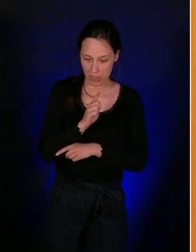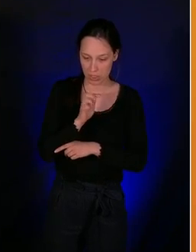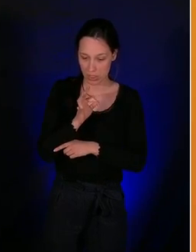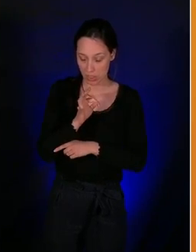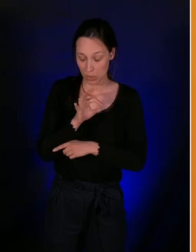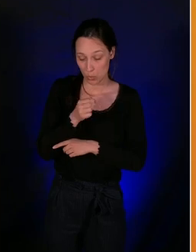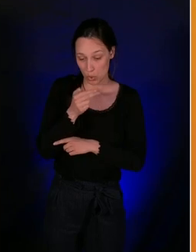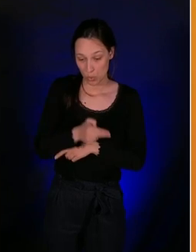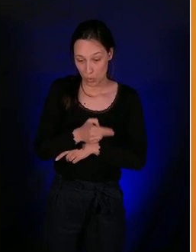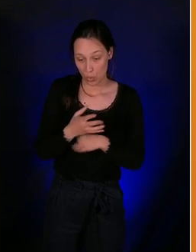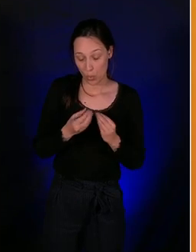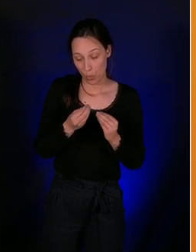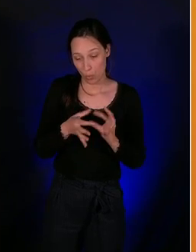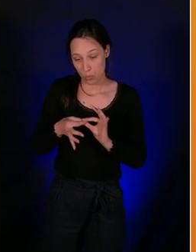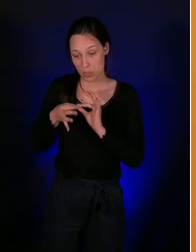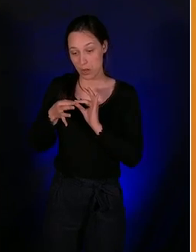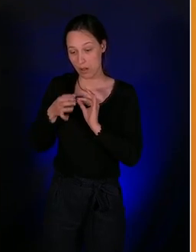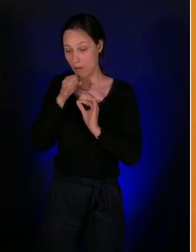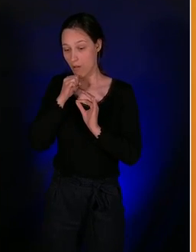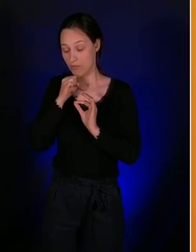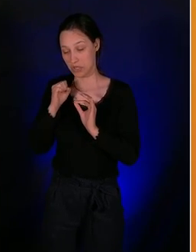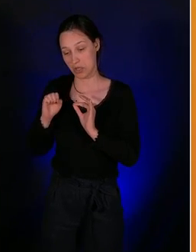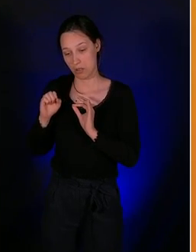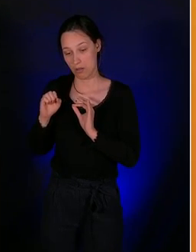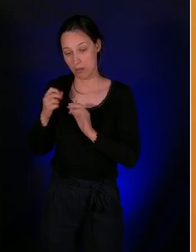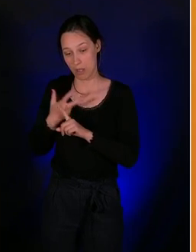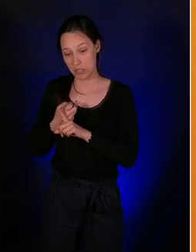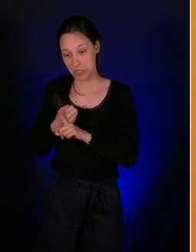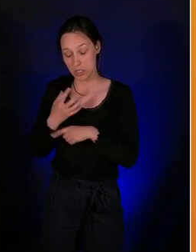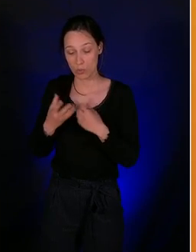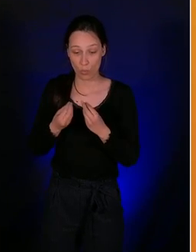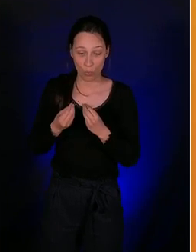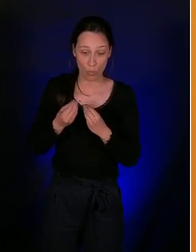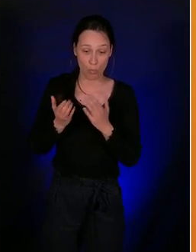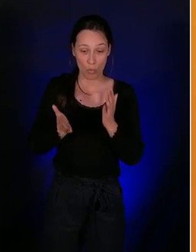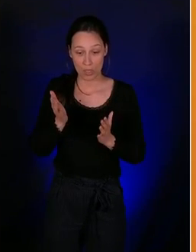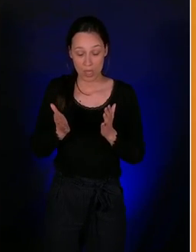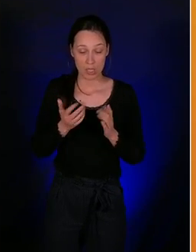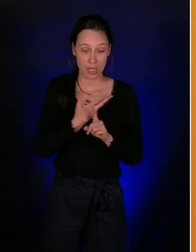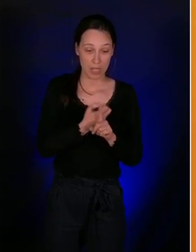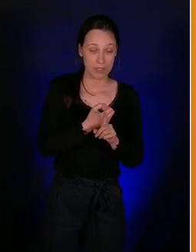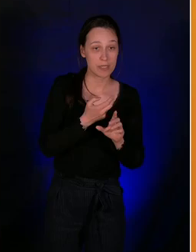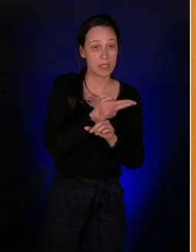pour les plus anciens. Voilà, avoir autre chose peut-être que l'indice INSEE